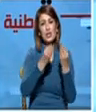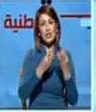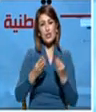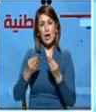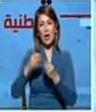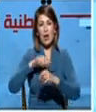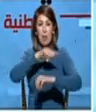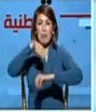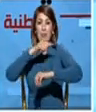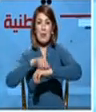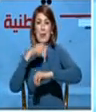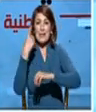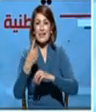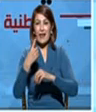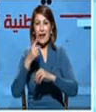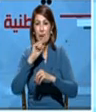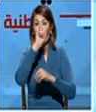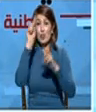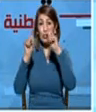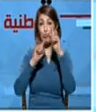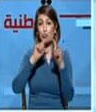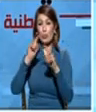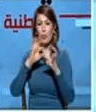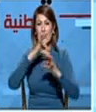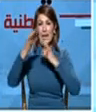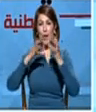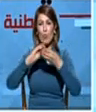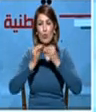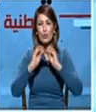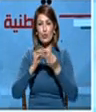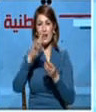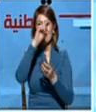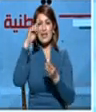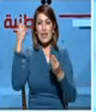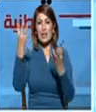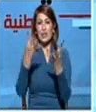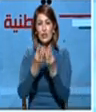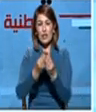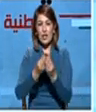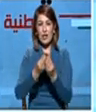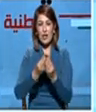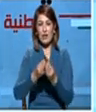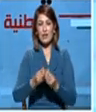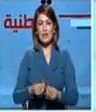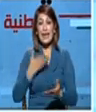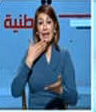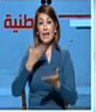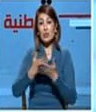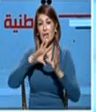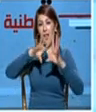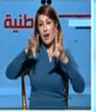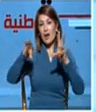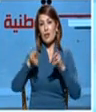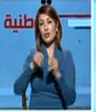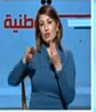نطرحه ال ال الملفات الحركه الكونغرس انا اكون تكون الفائده حصلت يكونوا جاوبني على